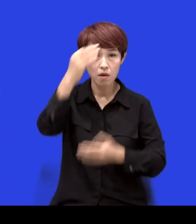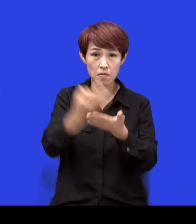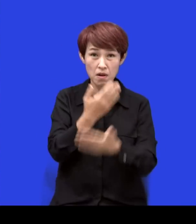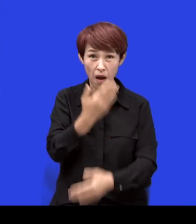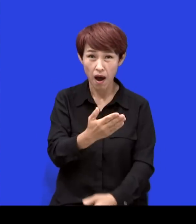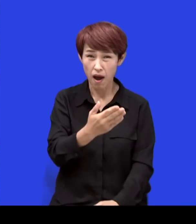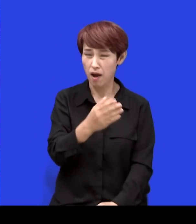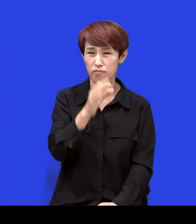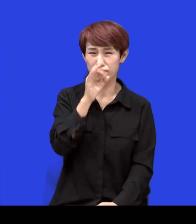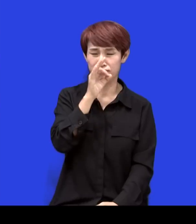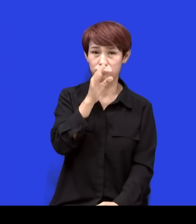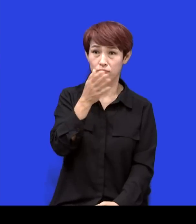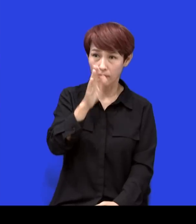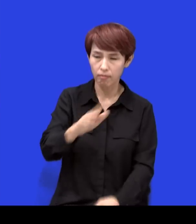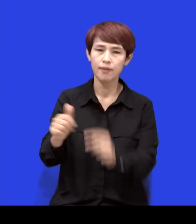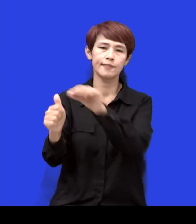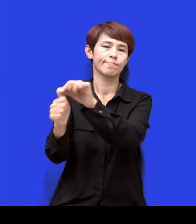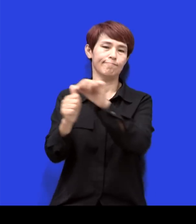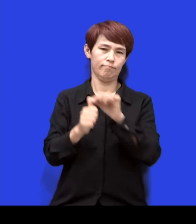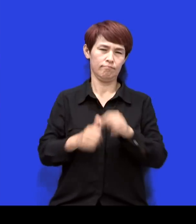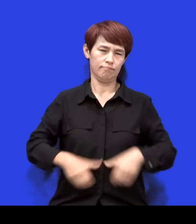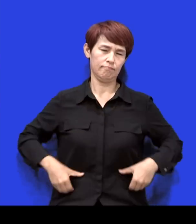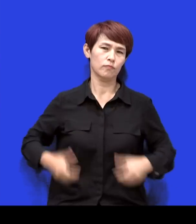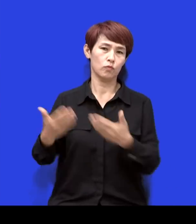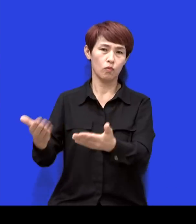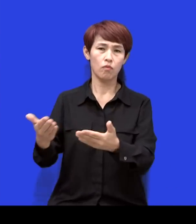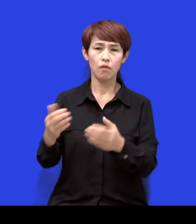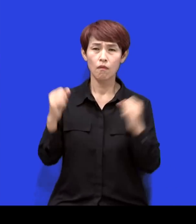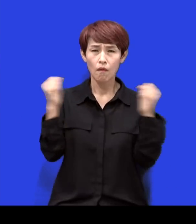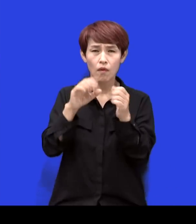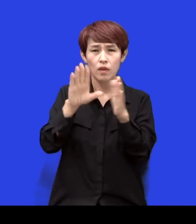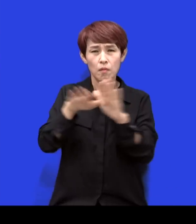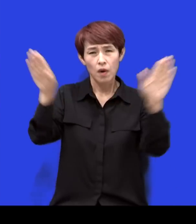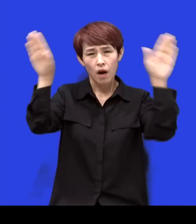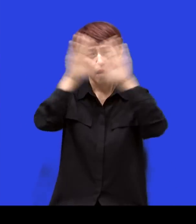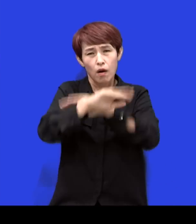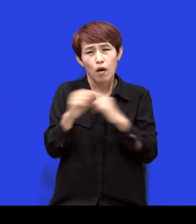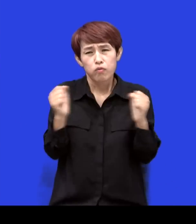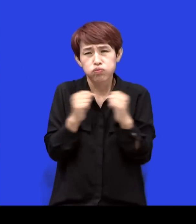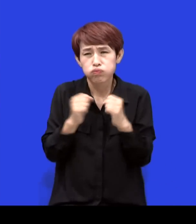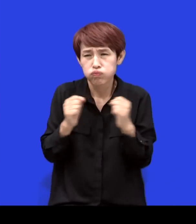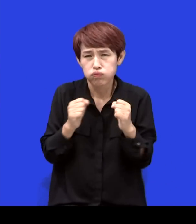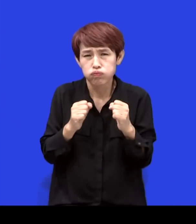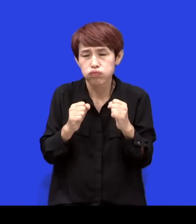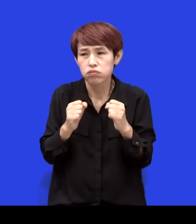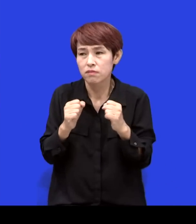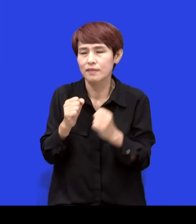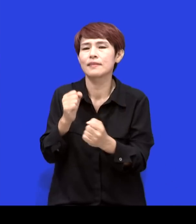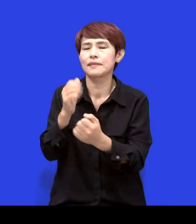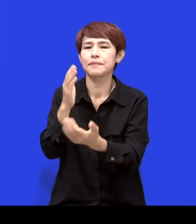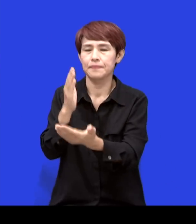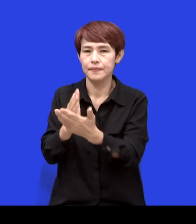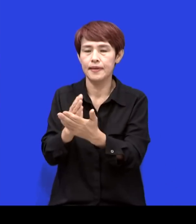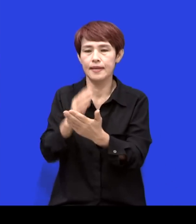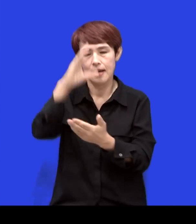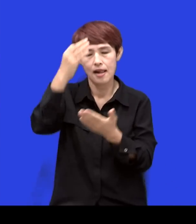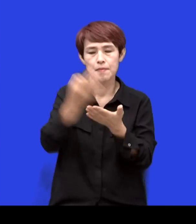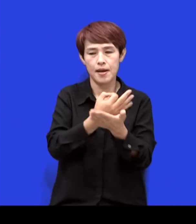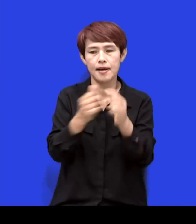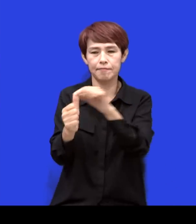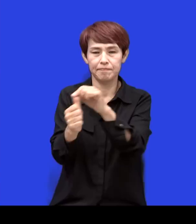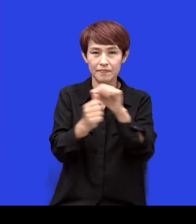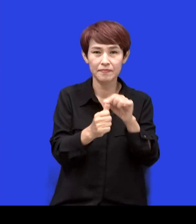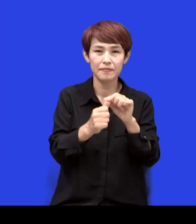염려사님이 호의를 베푸는 거죠. 예. 왜냐하면 겨울에 추운데 밤에 이제 서울역에서 얼어 있지 말고 네네. 우리 편의점 야간 알바하고